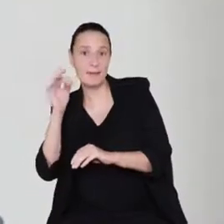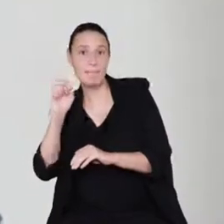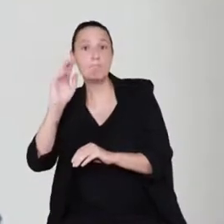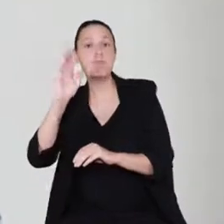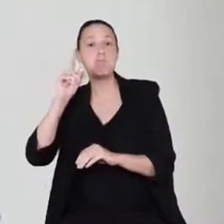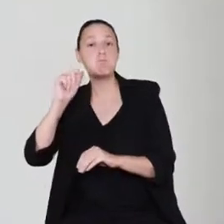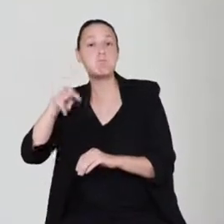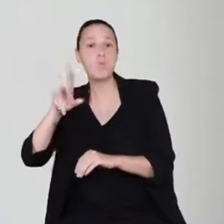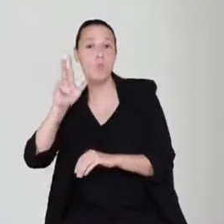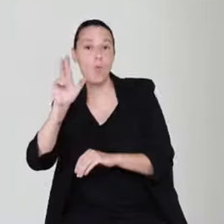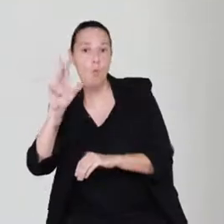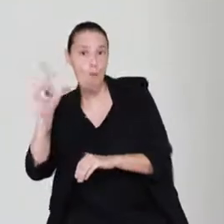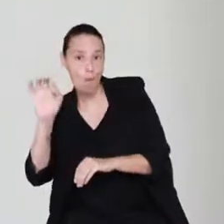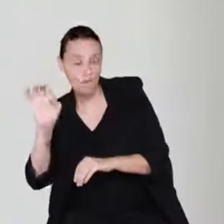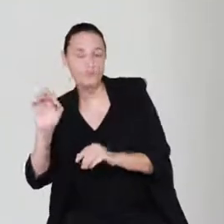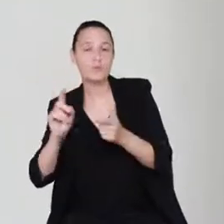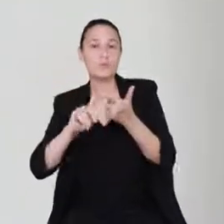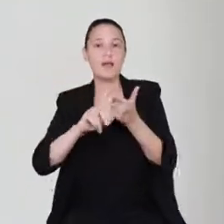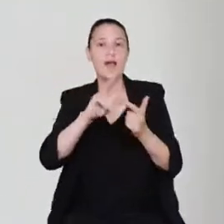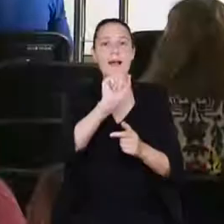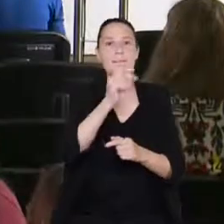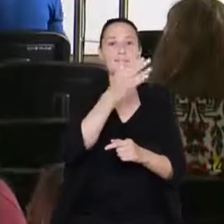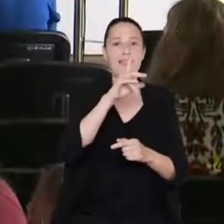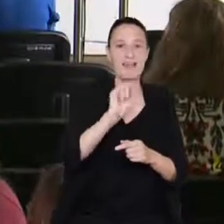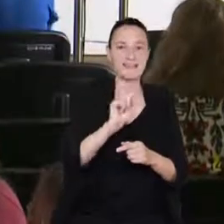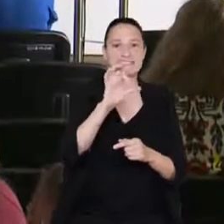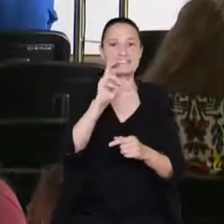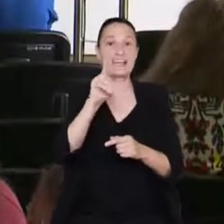Kamila Skalska. Poproszę o brawa dla naszych tłumaczek.